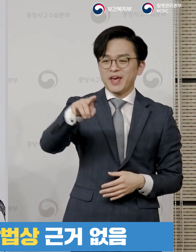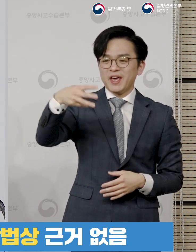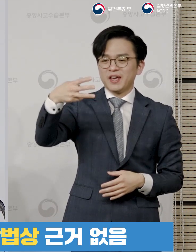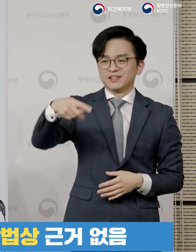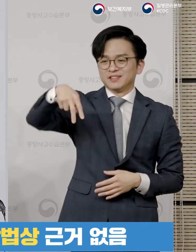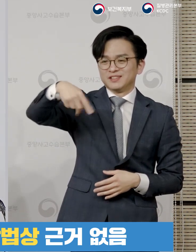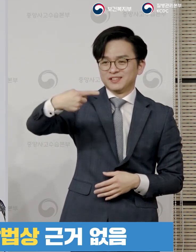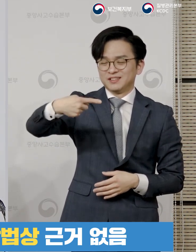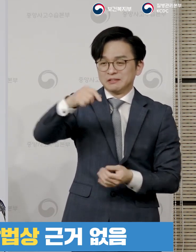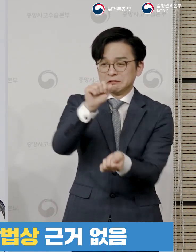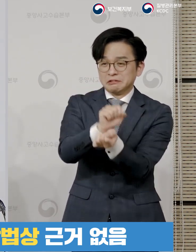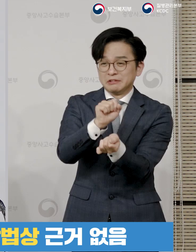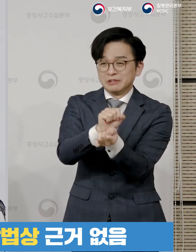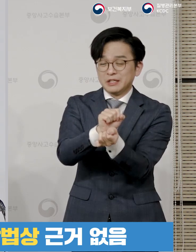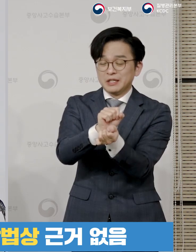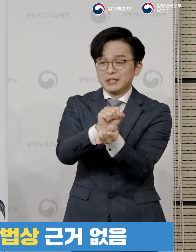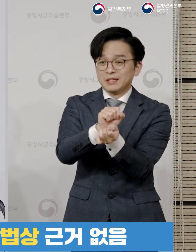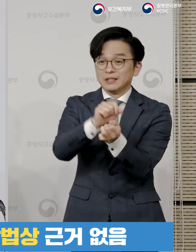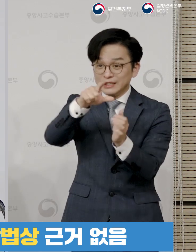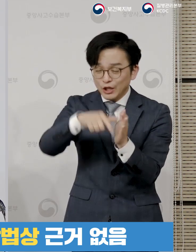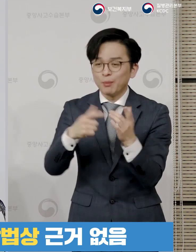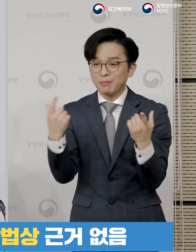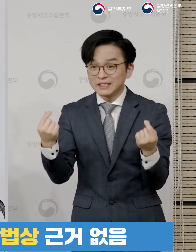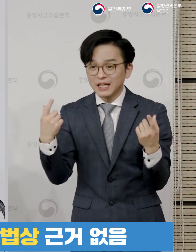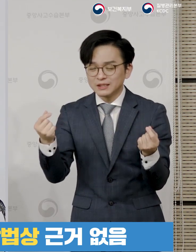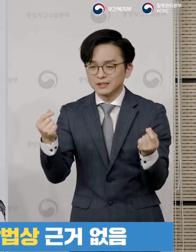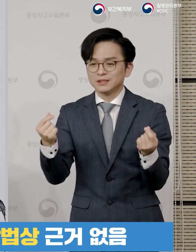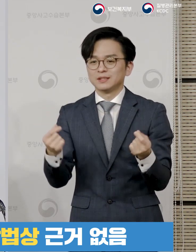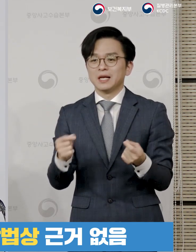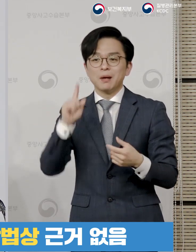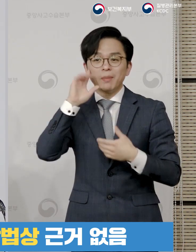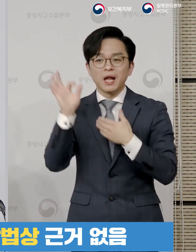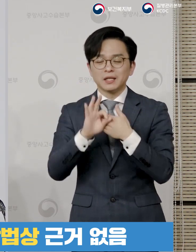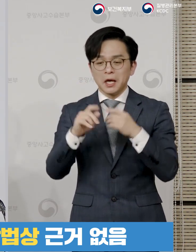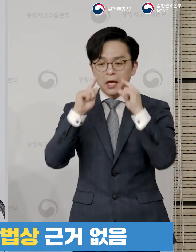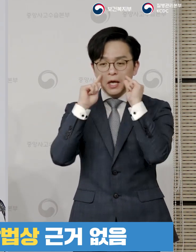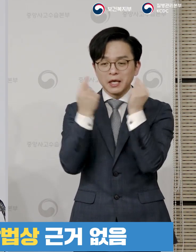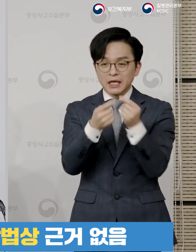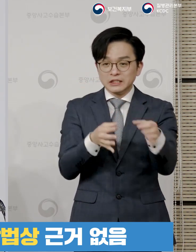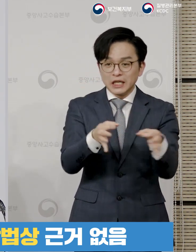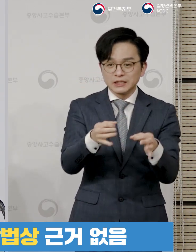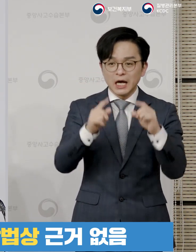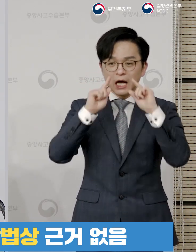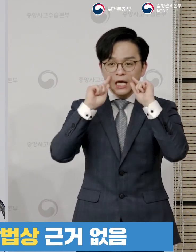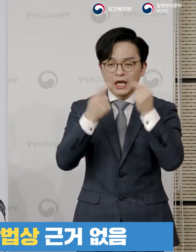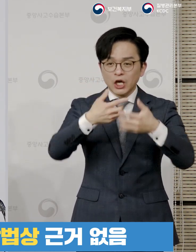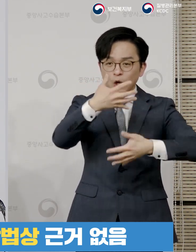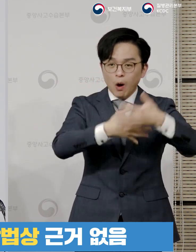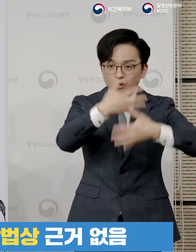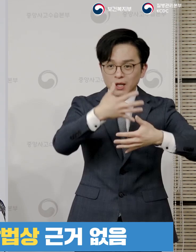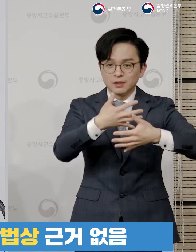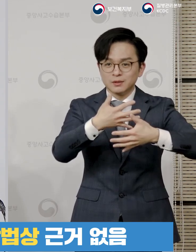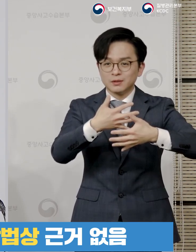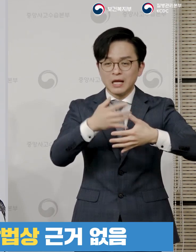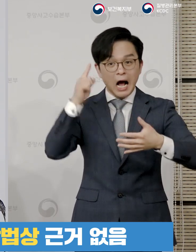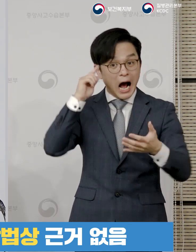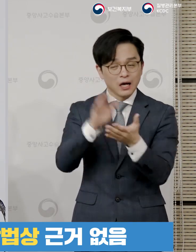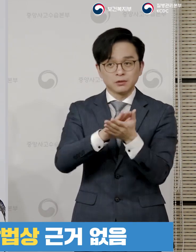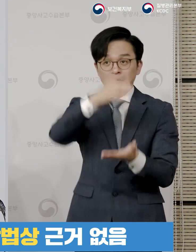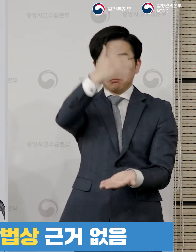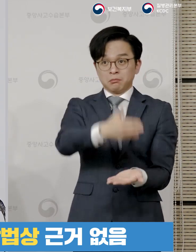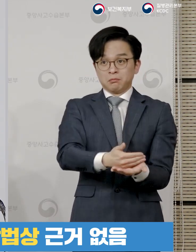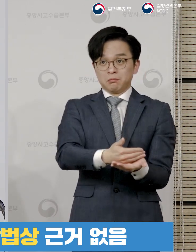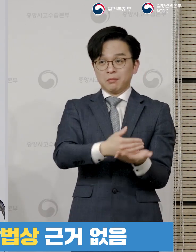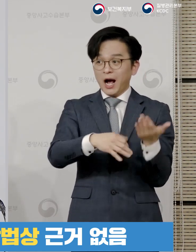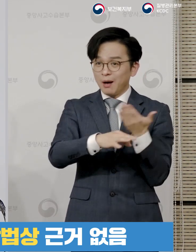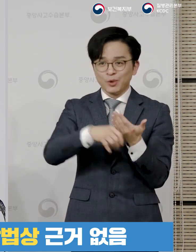심의 결과를 통한 손실보상에서도 자발적으로 휴업을 결정했던 경우에 있어서는 별도의 보상을